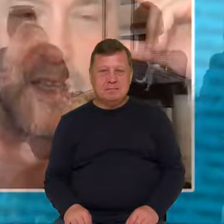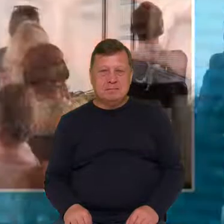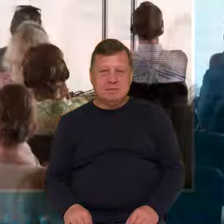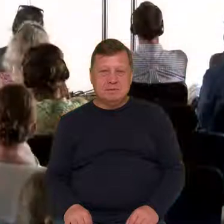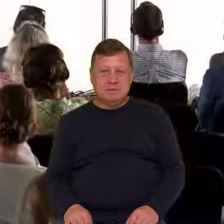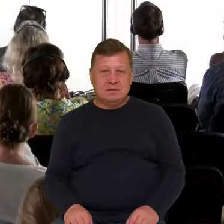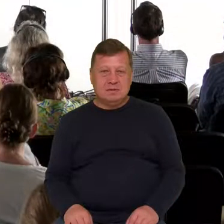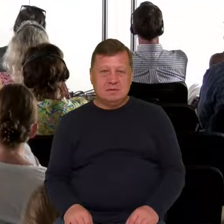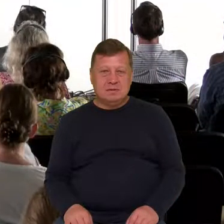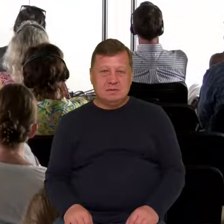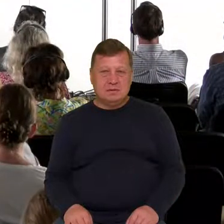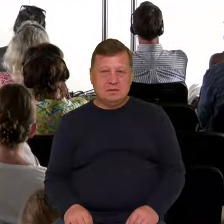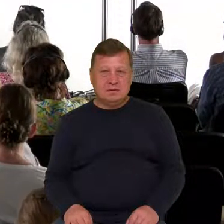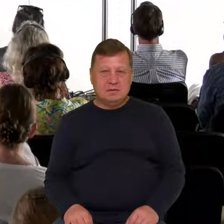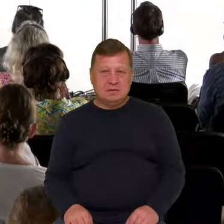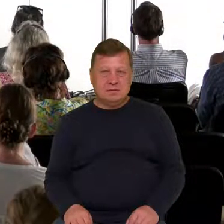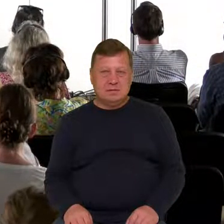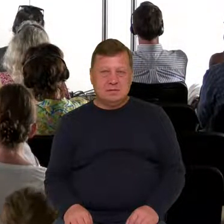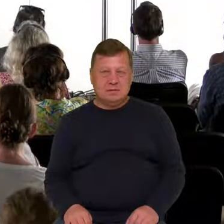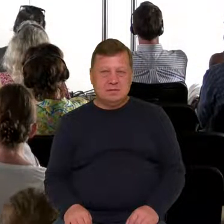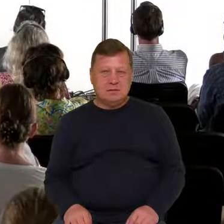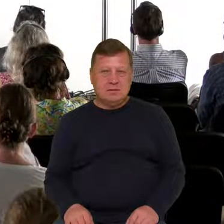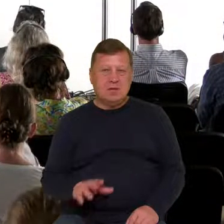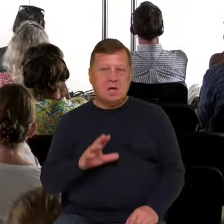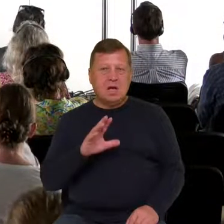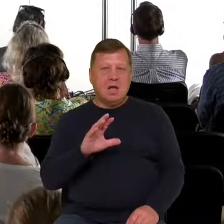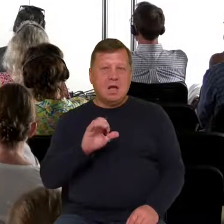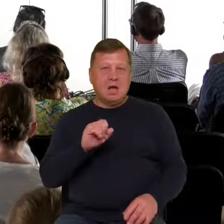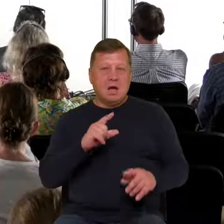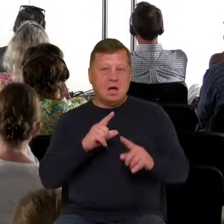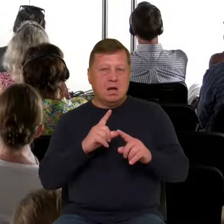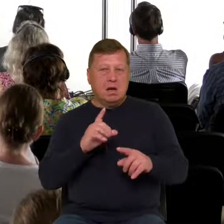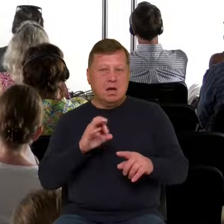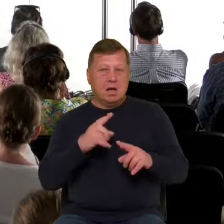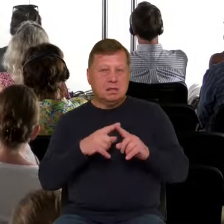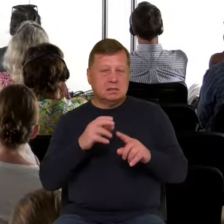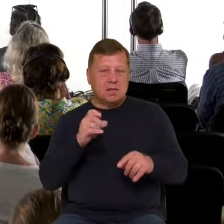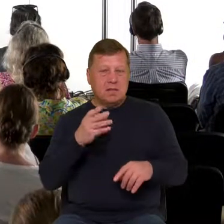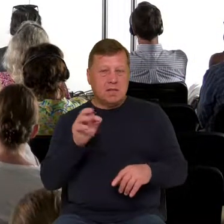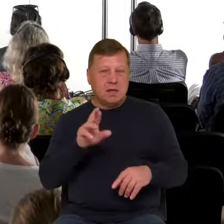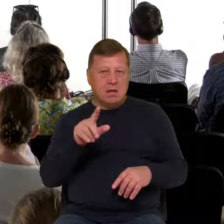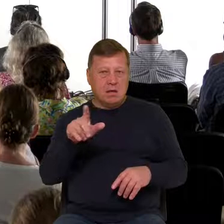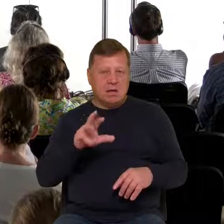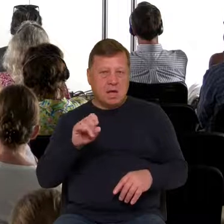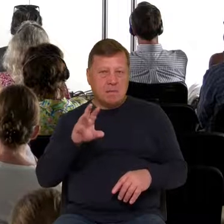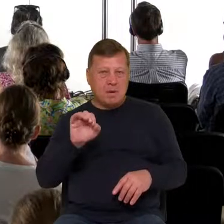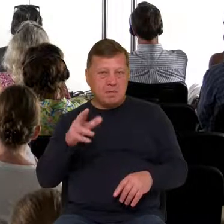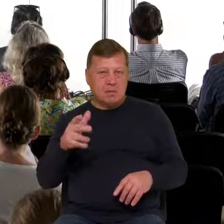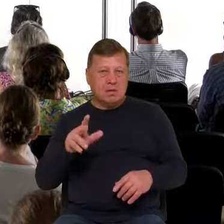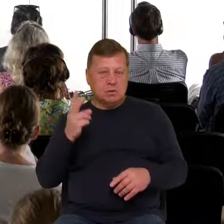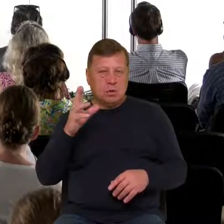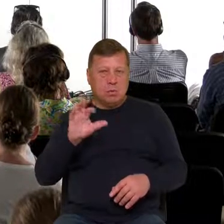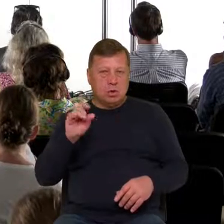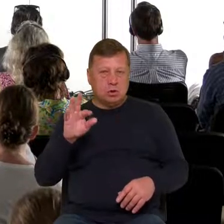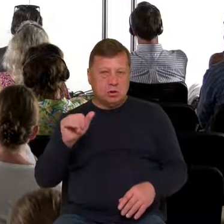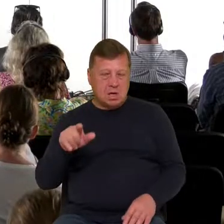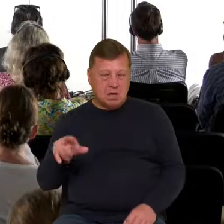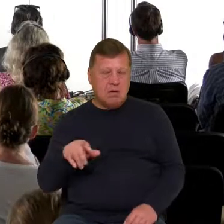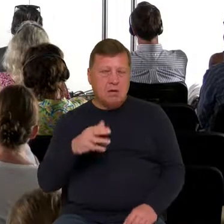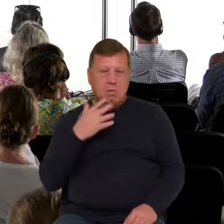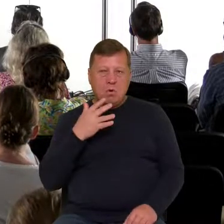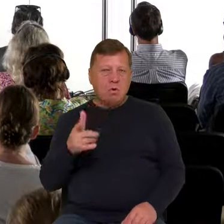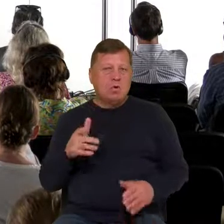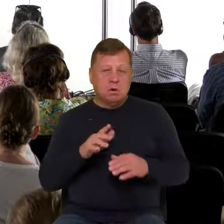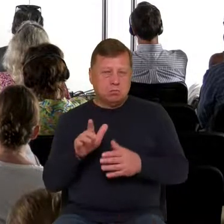Czy znacie nowelistę Aleksandra Heymana z Bosni? To dobry przyjaciel. Mówi, on często mawia.